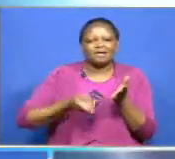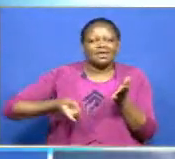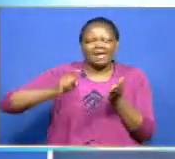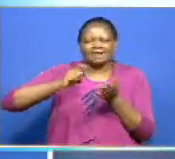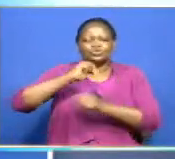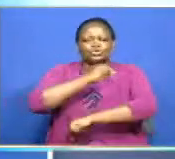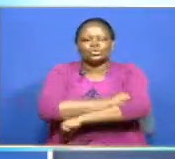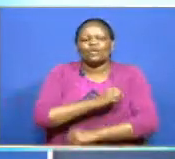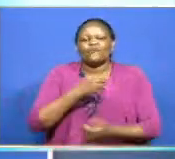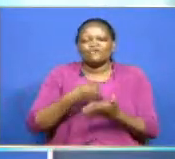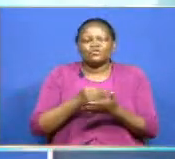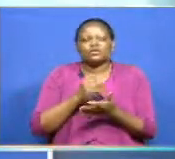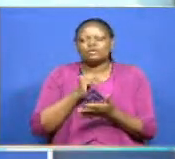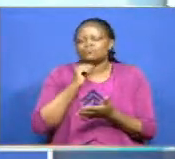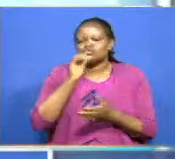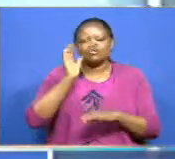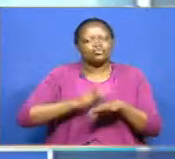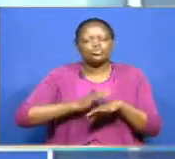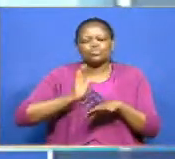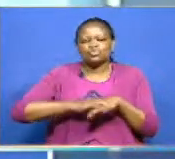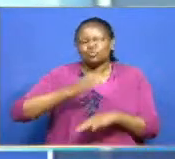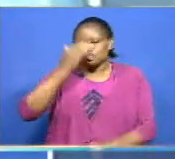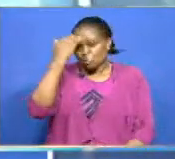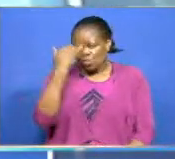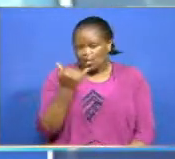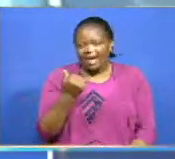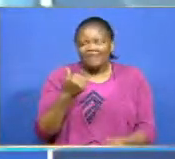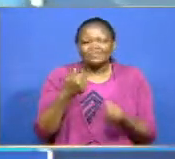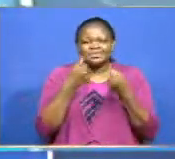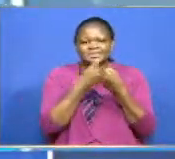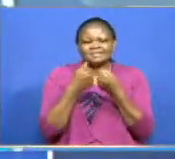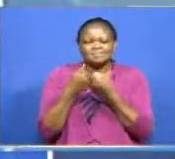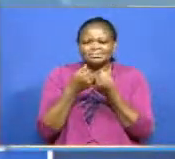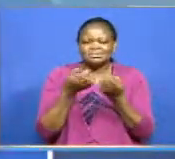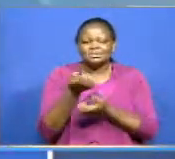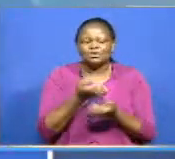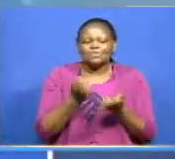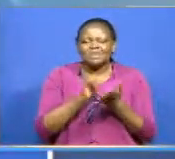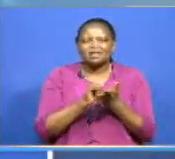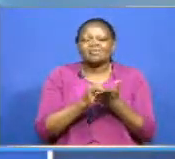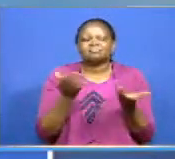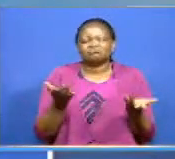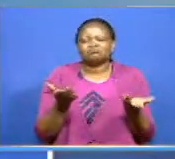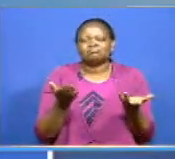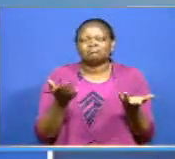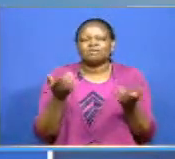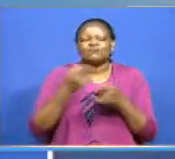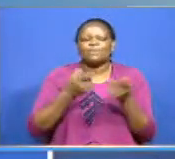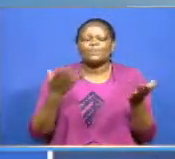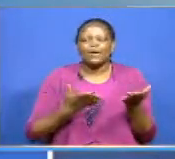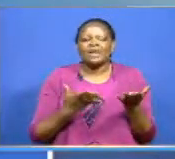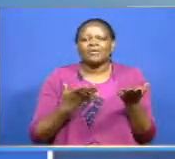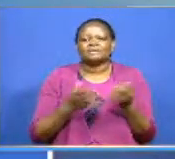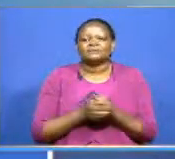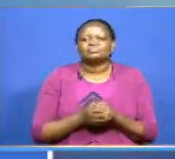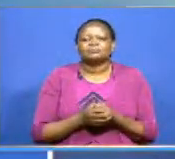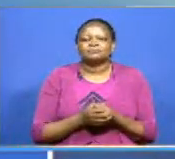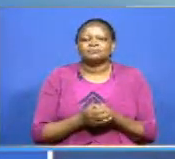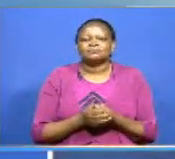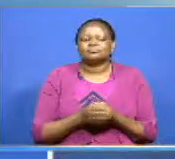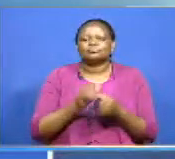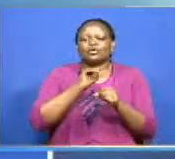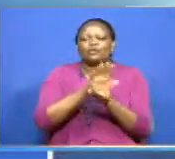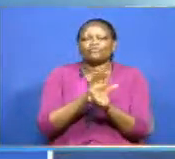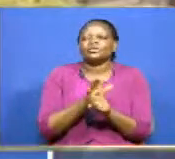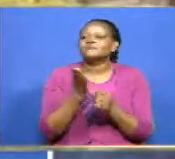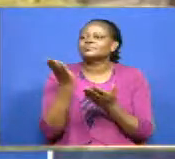hakufai wakati huu kutokana na kwamba kuna matatizo ya kiuchumi yaliyosababishwa na janga la COVID-19. Tazama taarifa yake Caroline